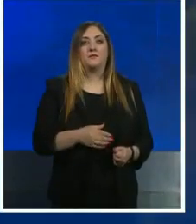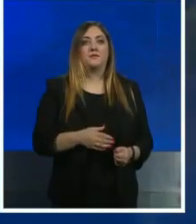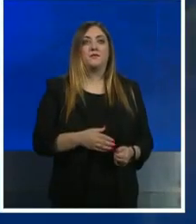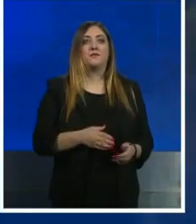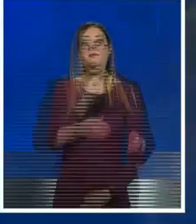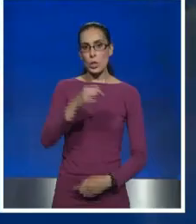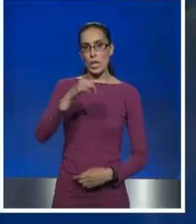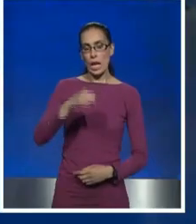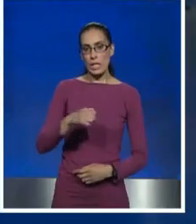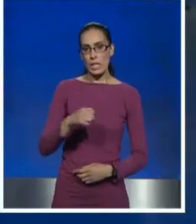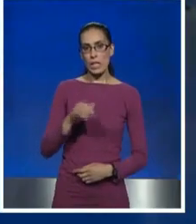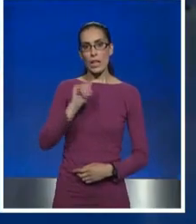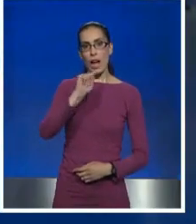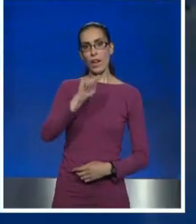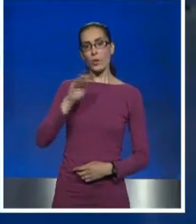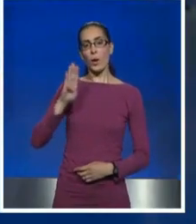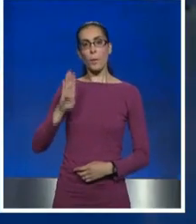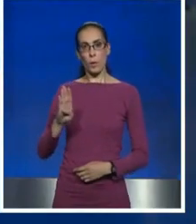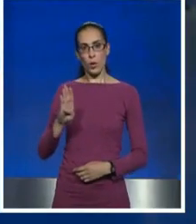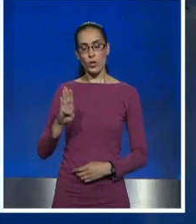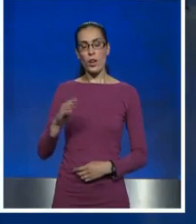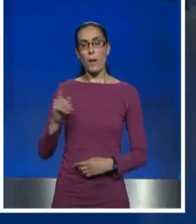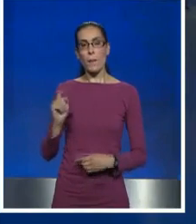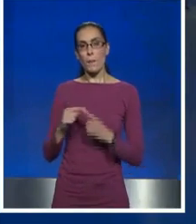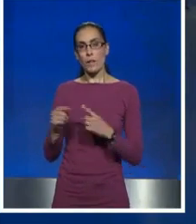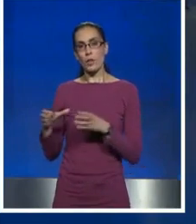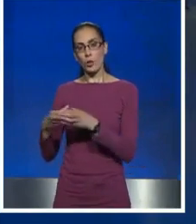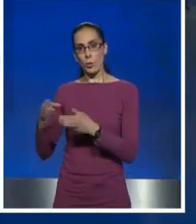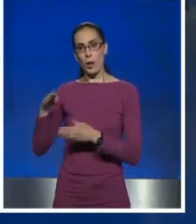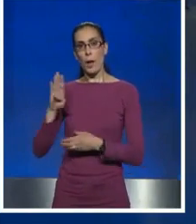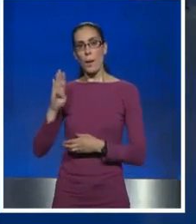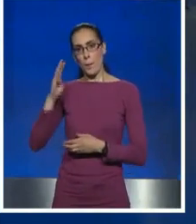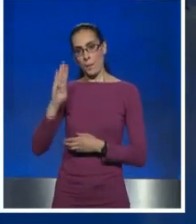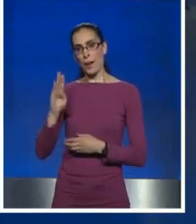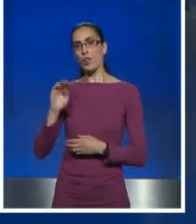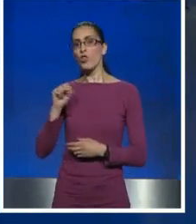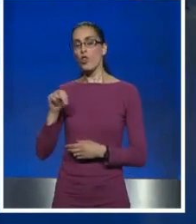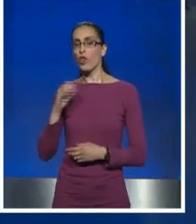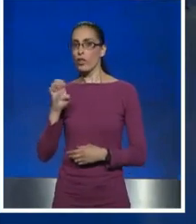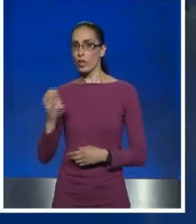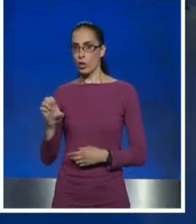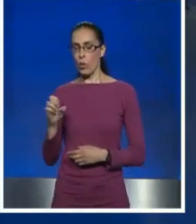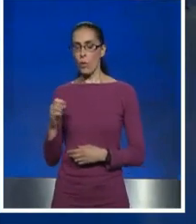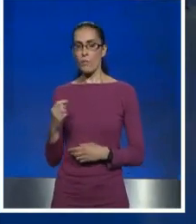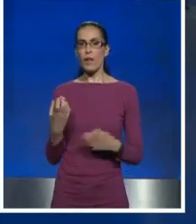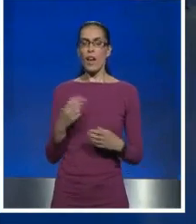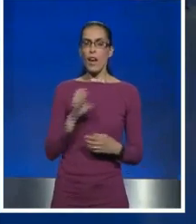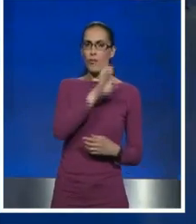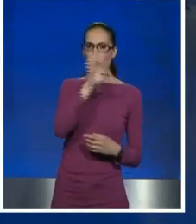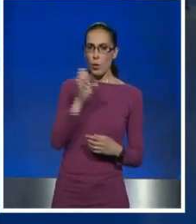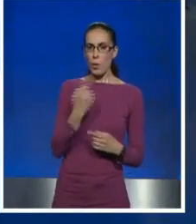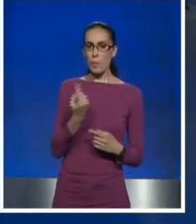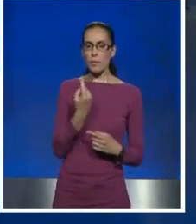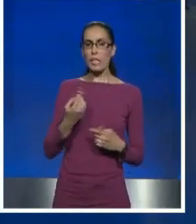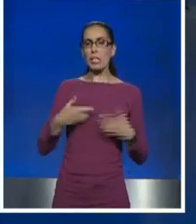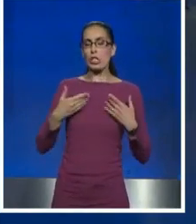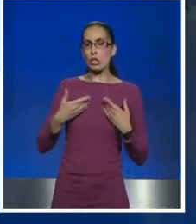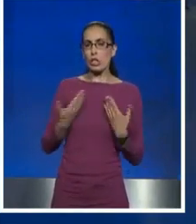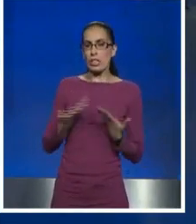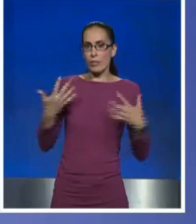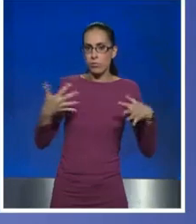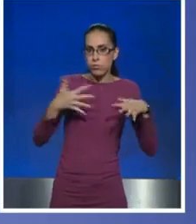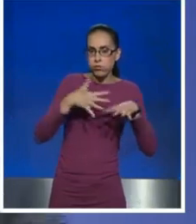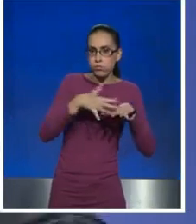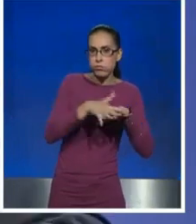l-Antoine Burch minn Brain Not Ego. Hemm tliet għażliet għall-futur tal-Unjoni Ewropea. Hemm min irid aktar integrazzjoni fuq livelli differenti minn